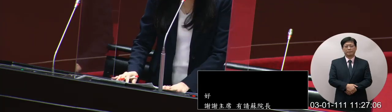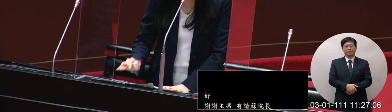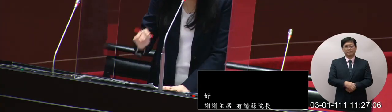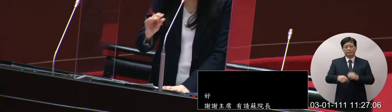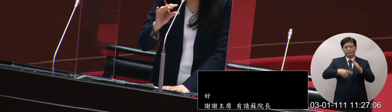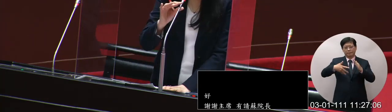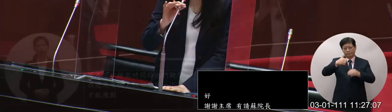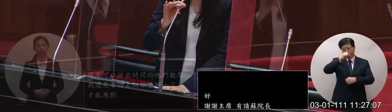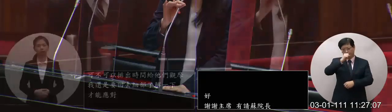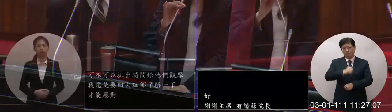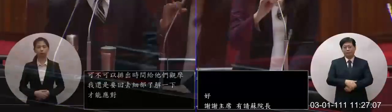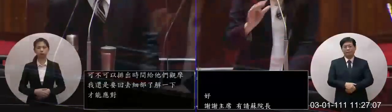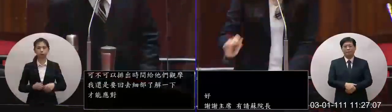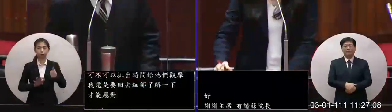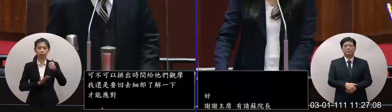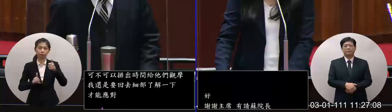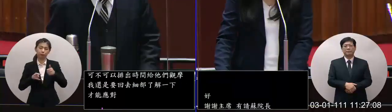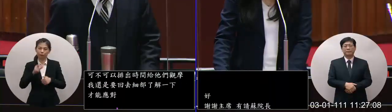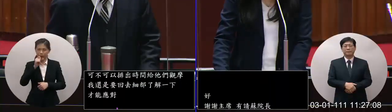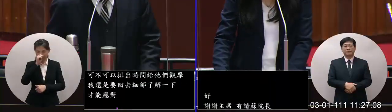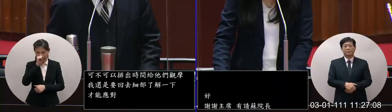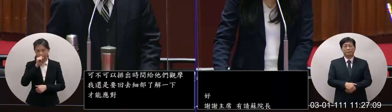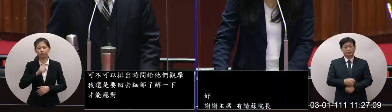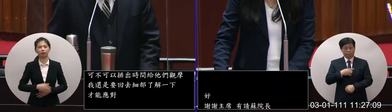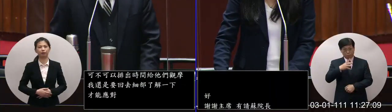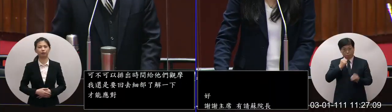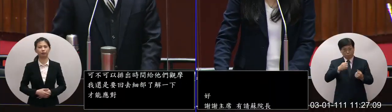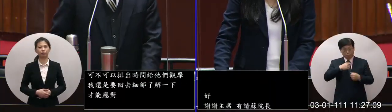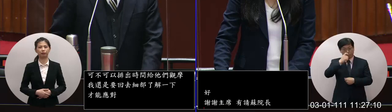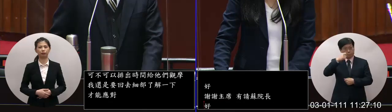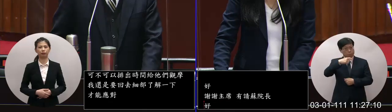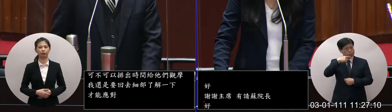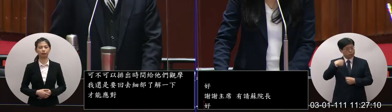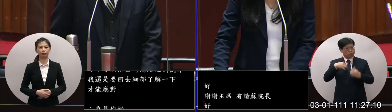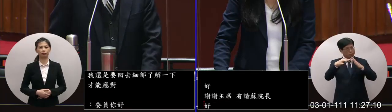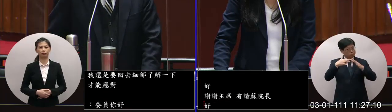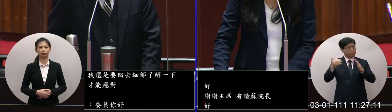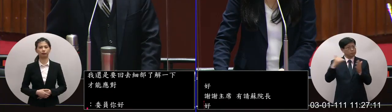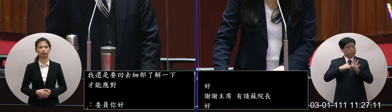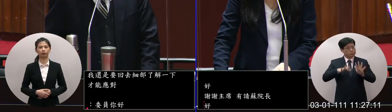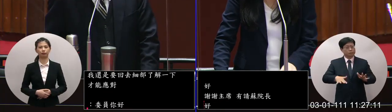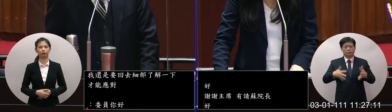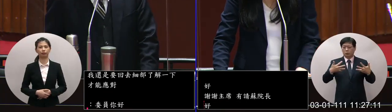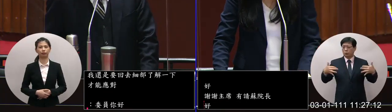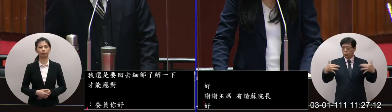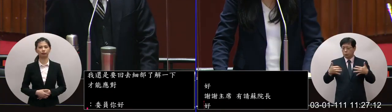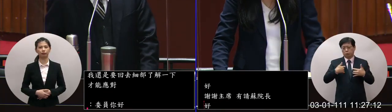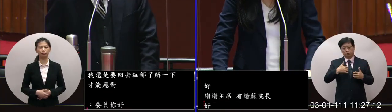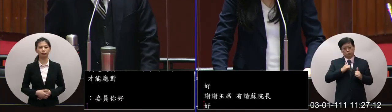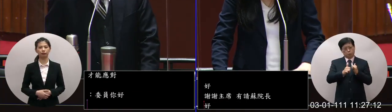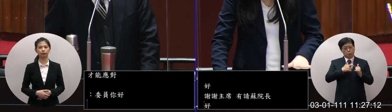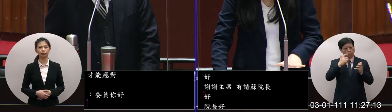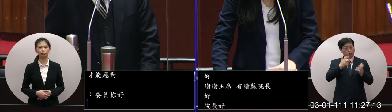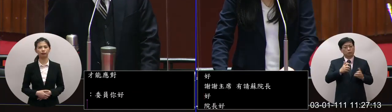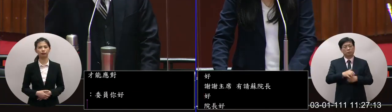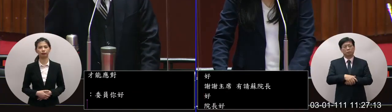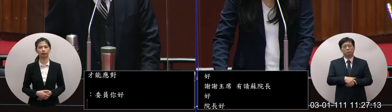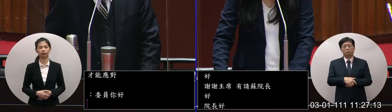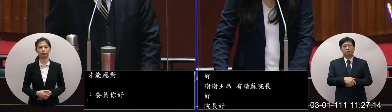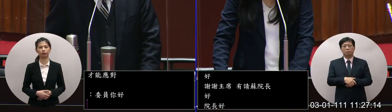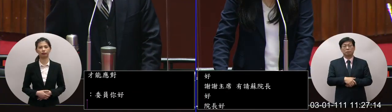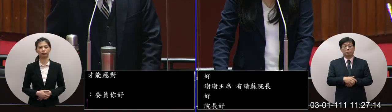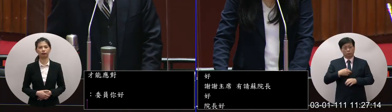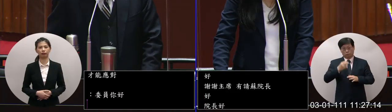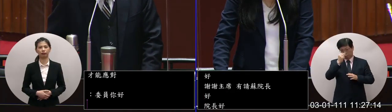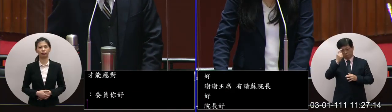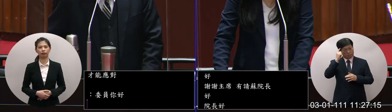好，院长好。 喂，你好。 像那个乌俄战争开打到现在哦，有许多的议题啊，我们大家都非常关心哦。那